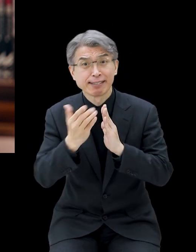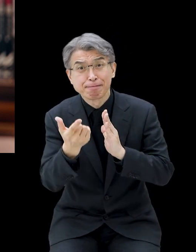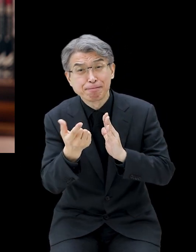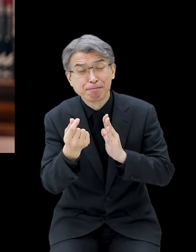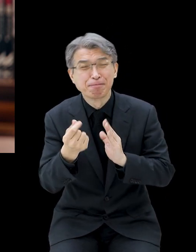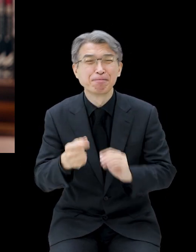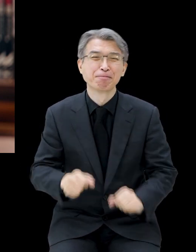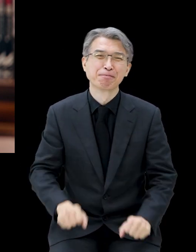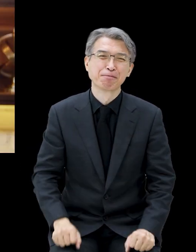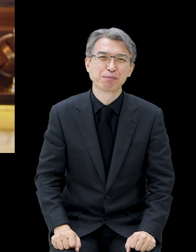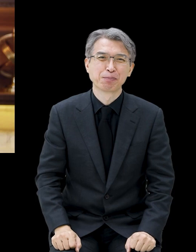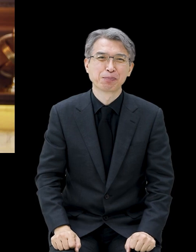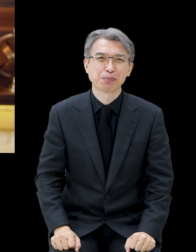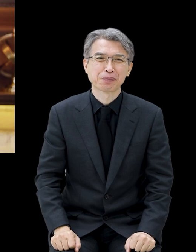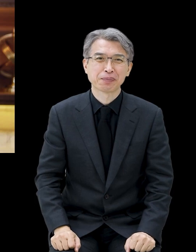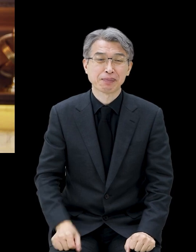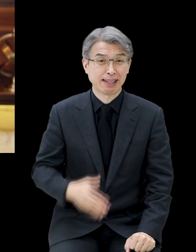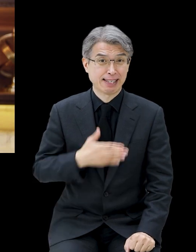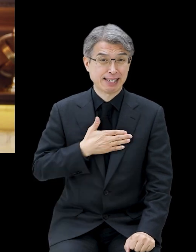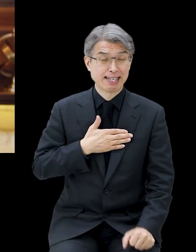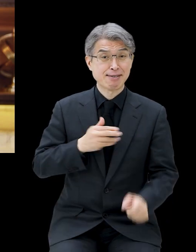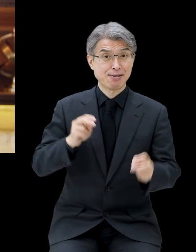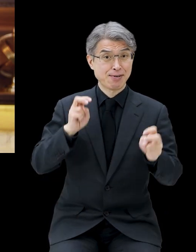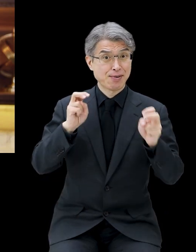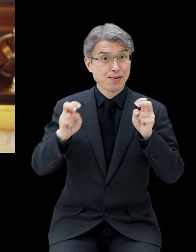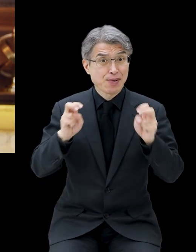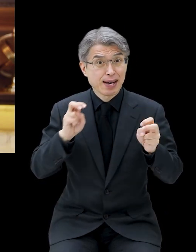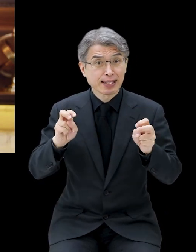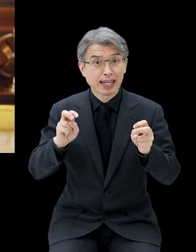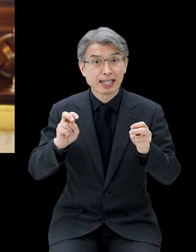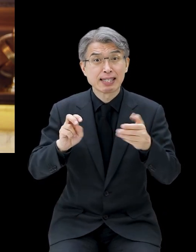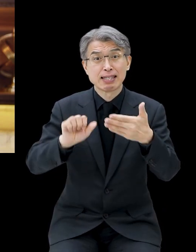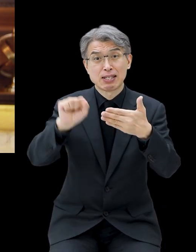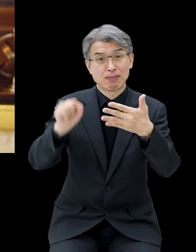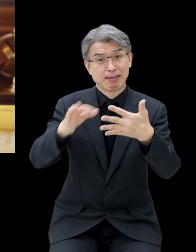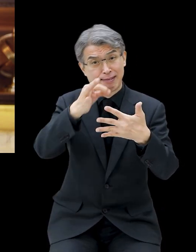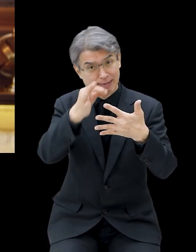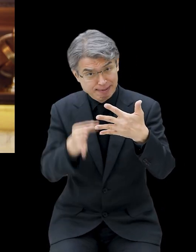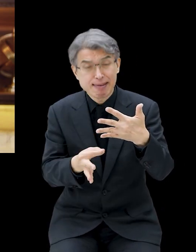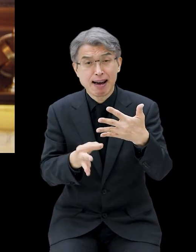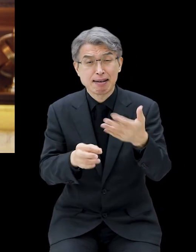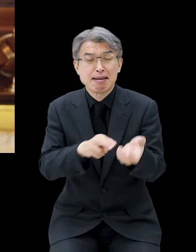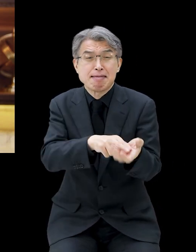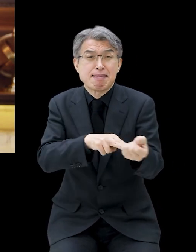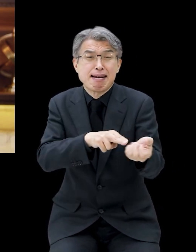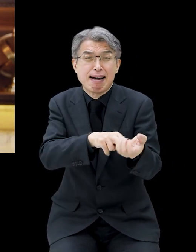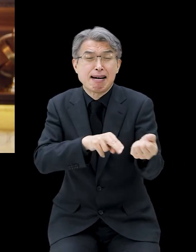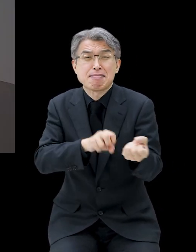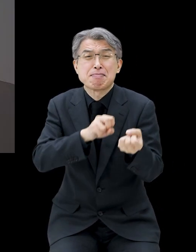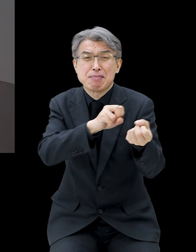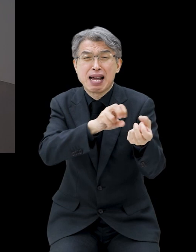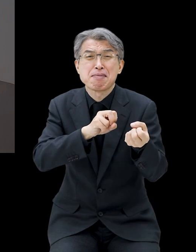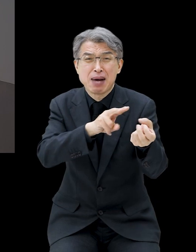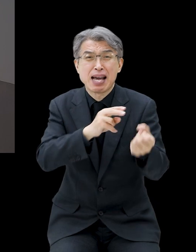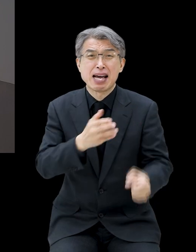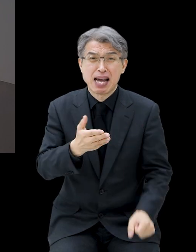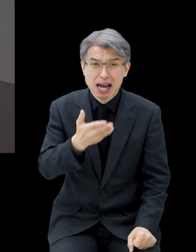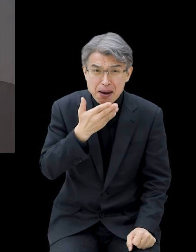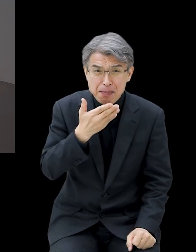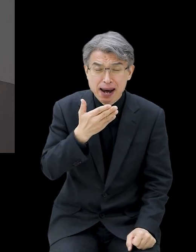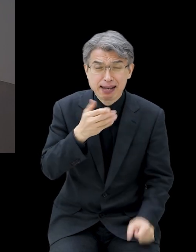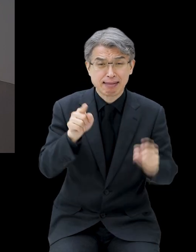창립한 회사입니다. 저희 회사는 소프트웨어 개발과 유통으로 등록이 된 회사고요. 스크린